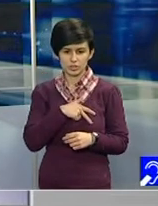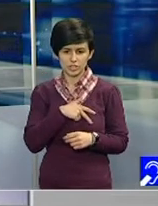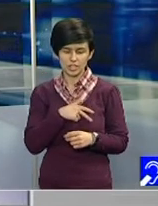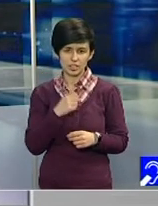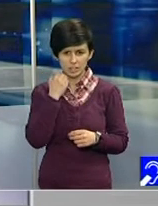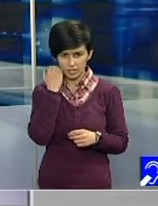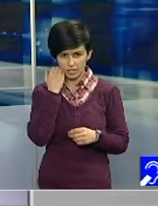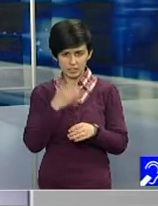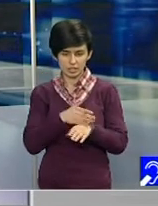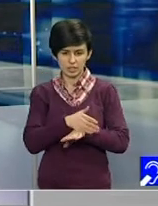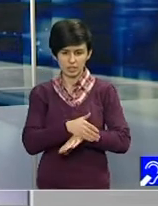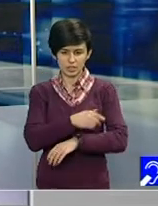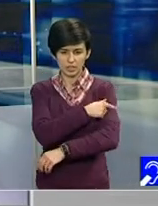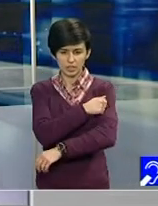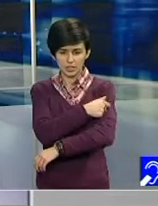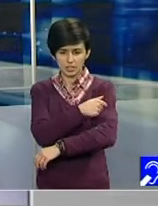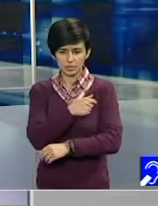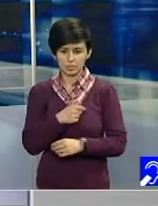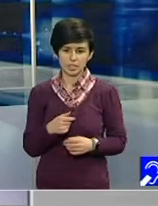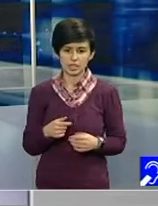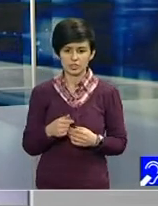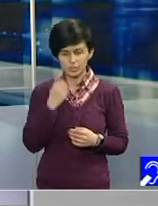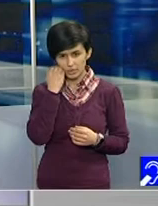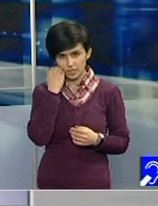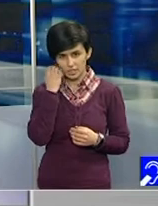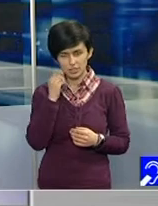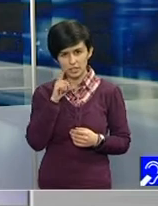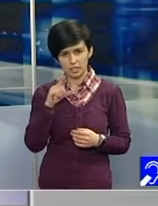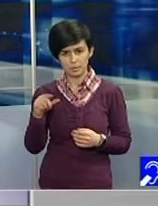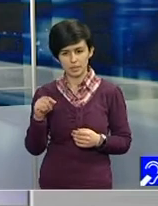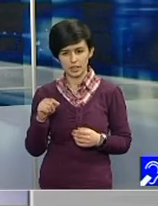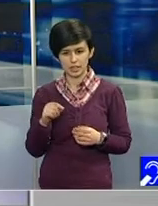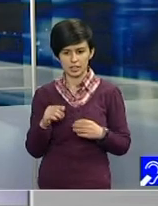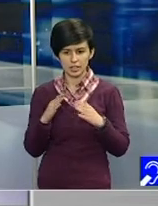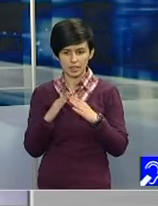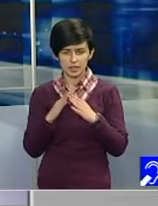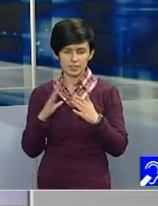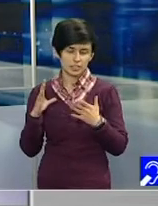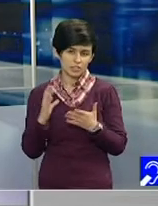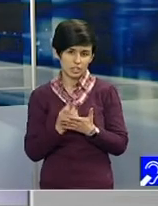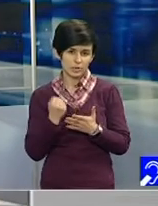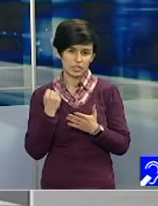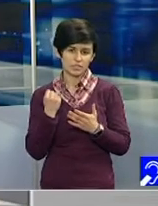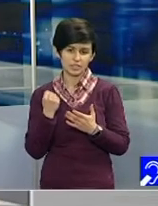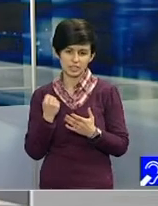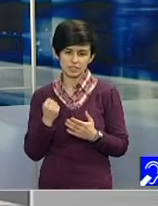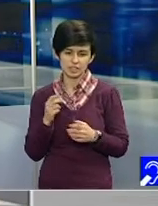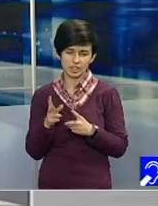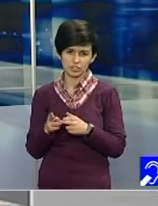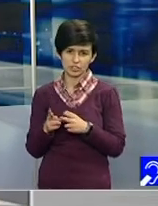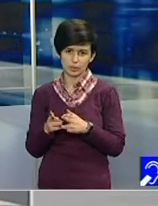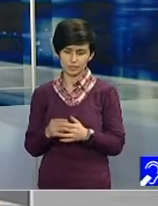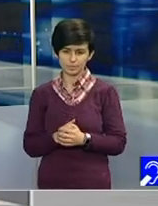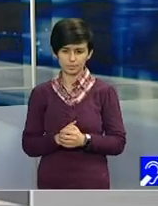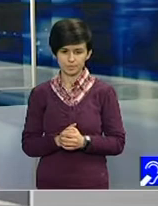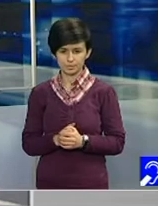în care pășesc pe o secție de oncopediatrie și până când spun sunt temerar și am învins cancerul. Asta pentru că e important să spunem, câtă vreme